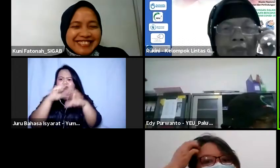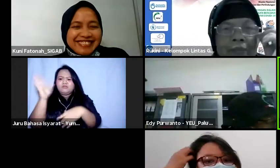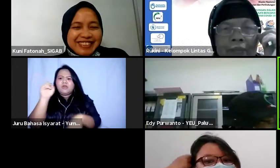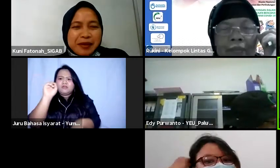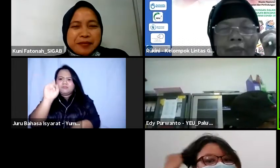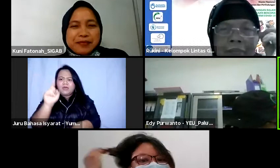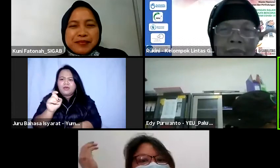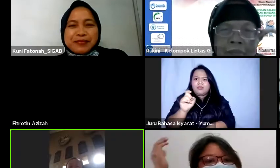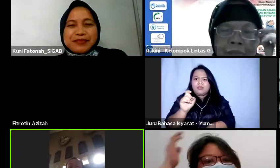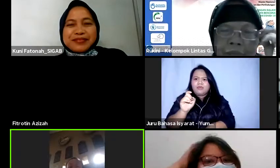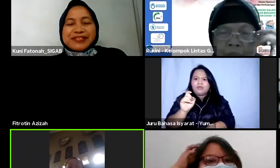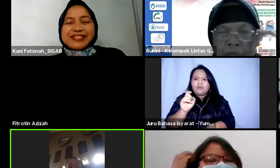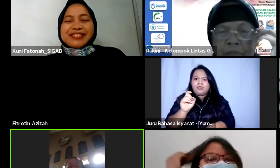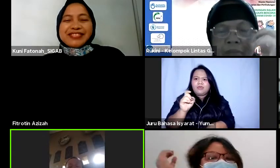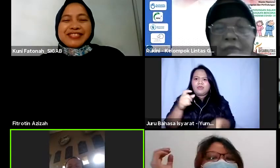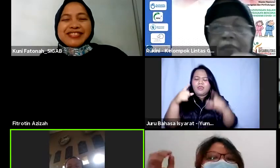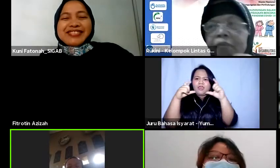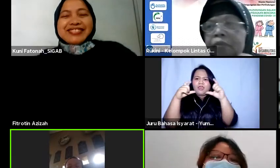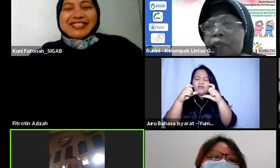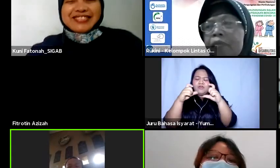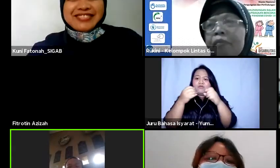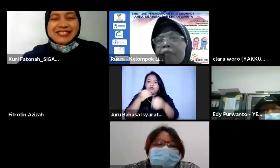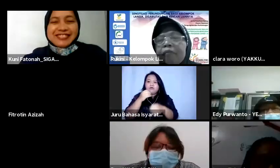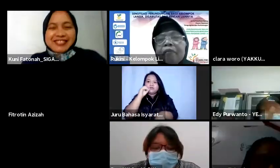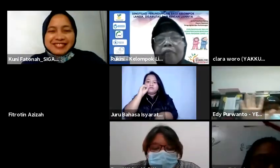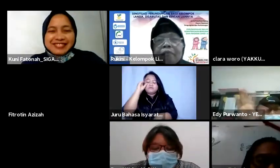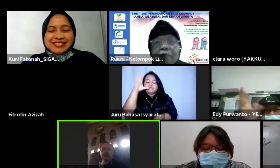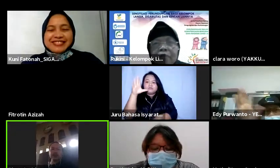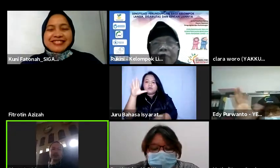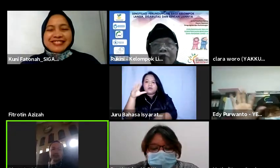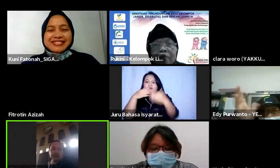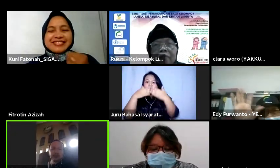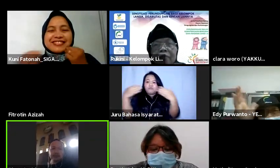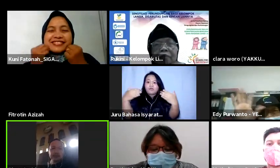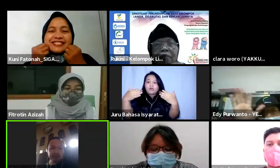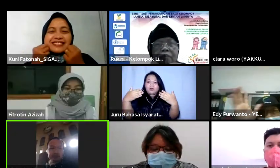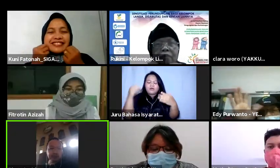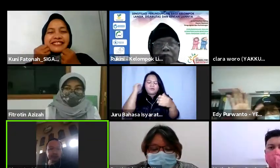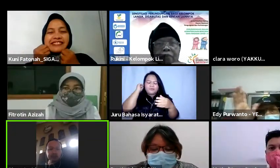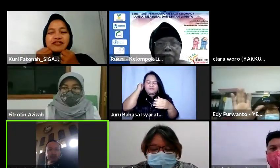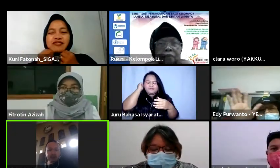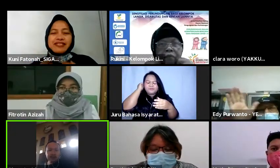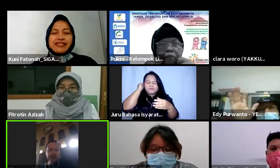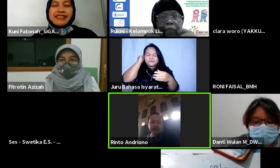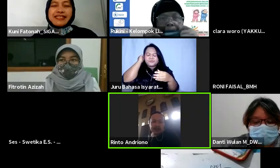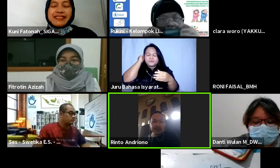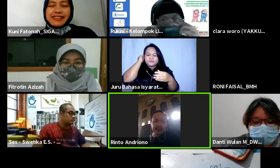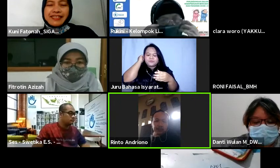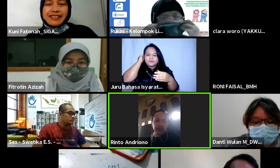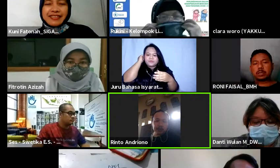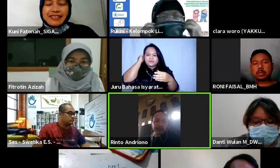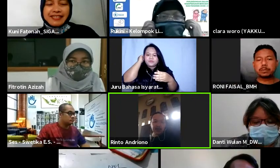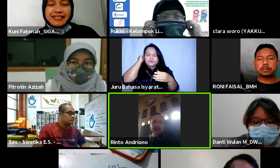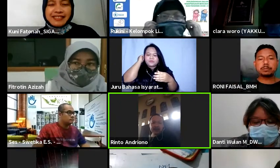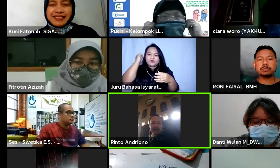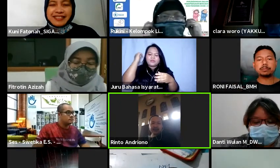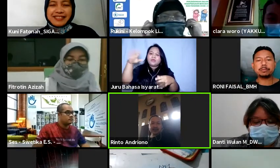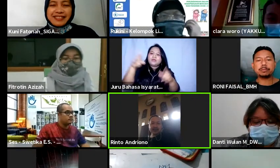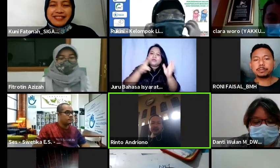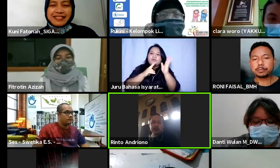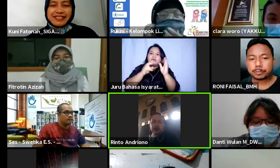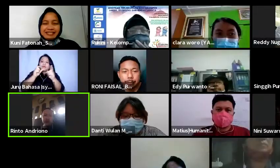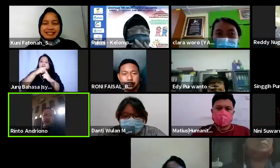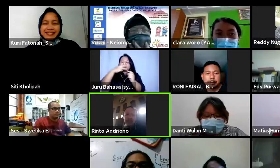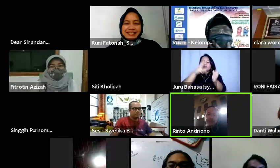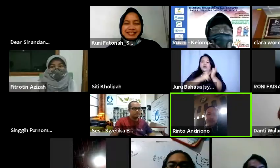silakan videonya dinyalakan Bapak-Ibu semuanya yuk Mas Deni belum nyalain